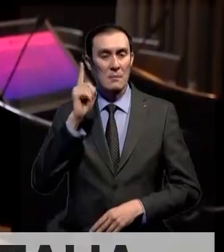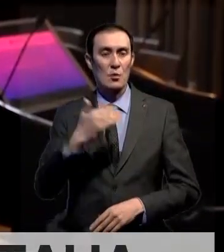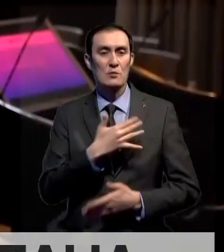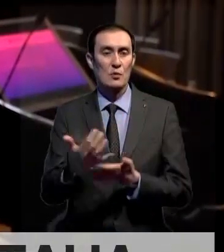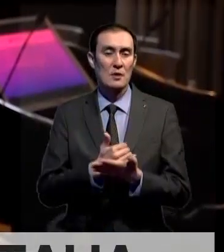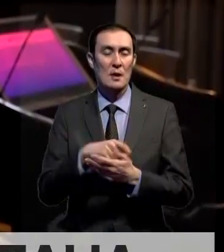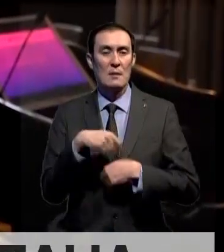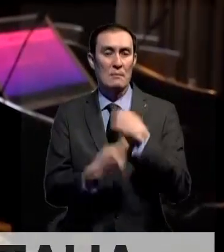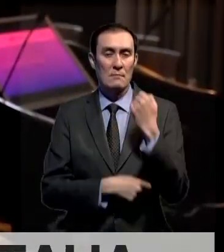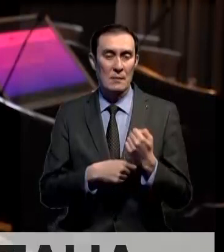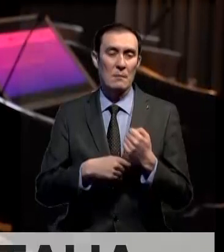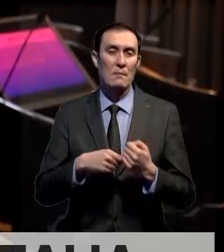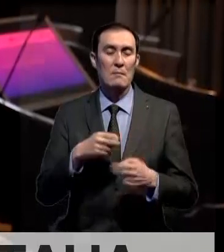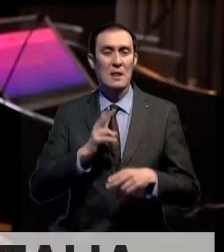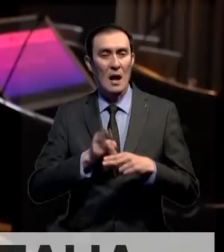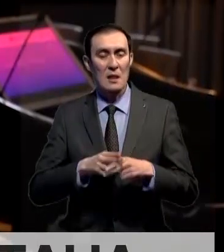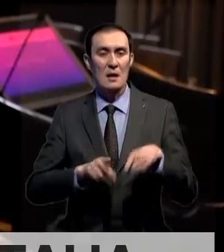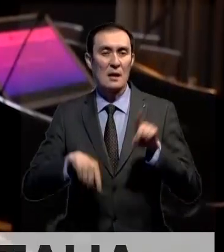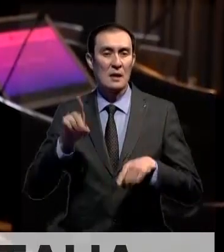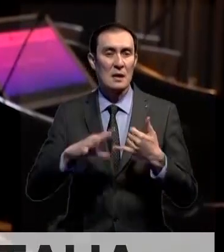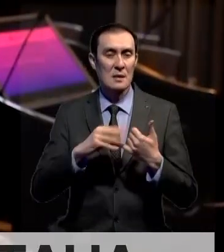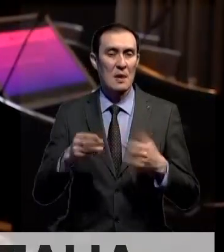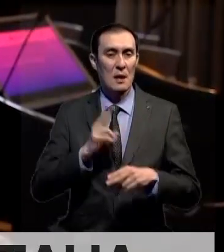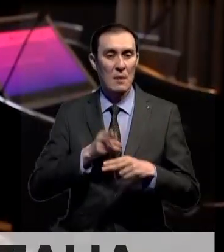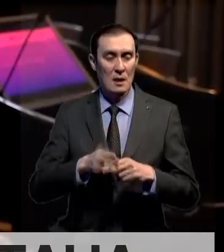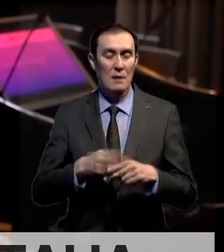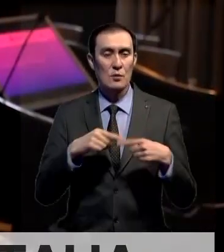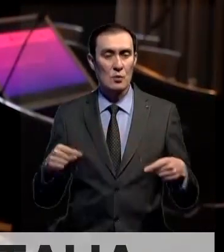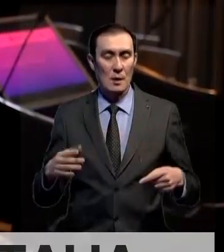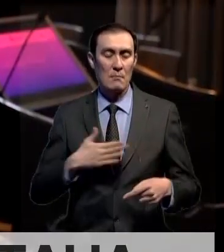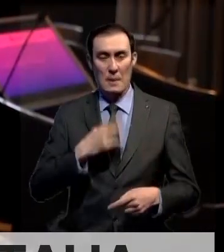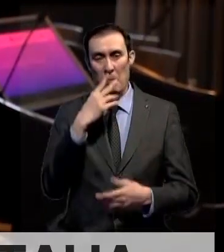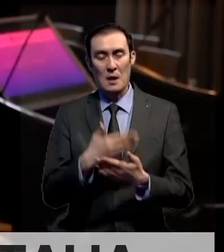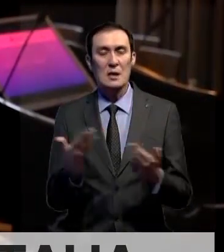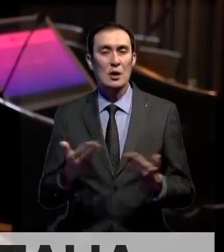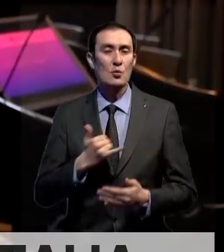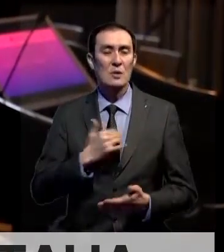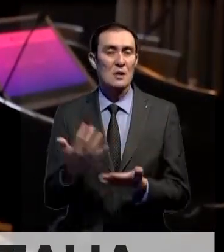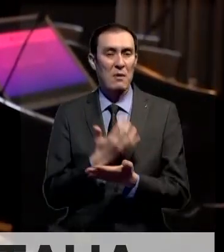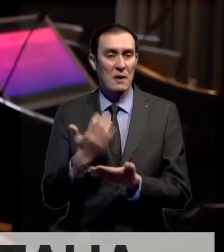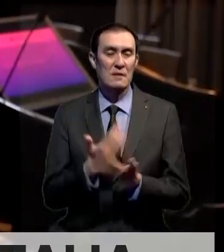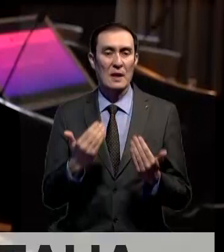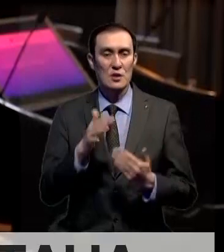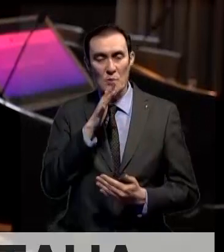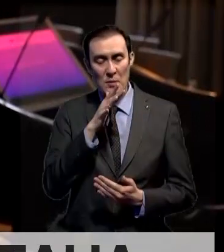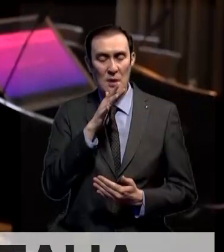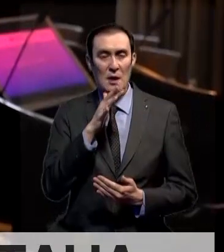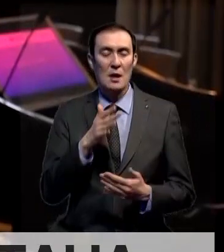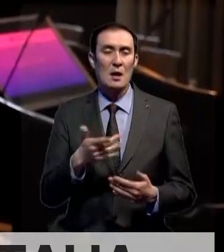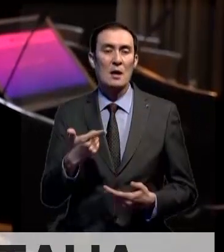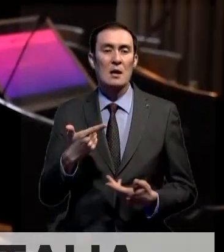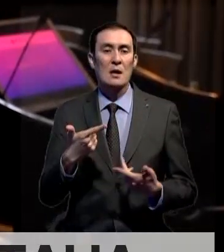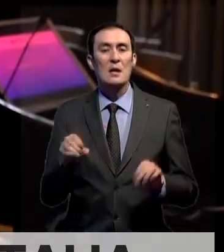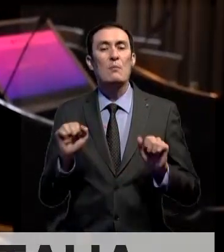получении редкоземельных металлов, редкого металла, да, но мы показали, какие у нас добываются на текущий момент, то есть где можно